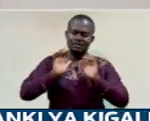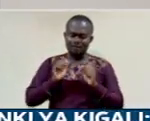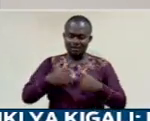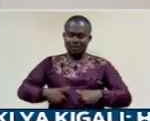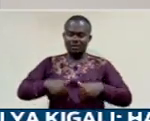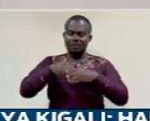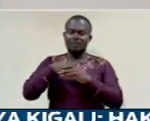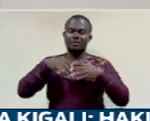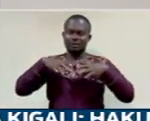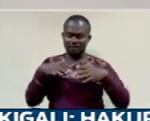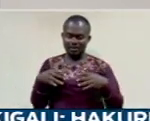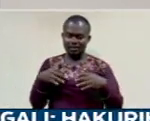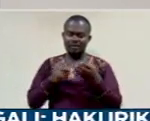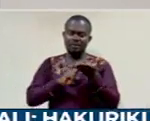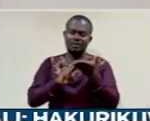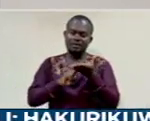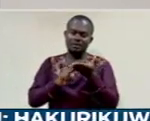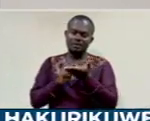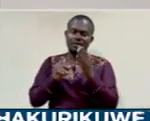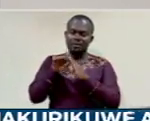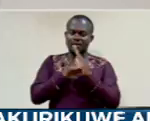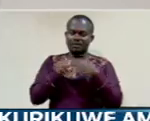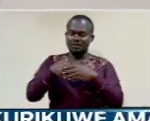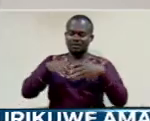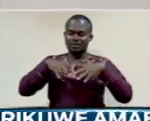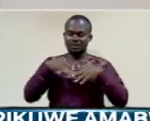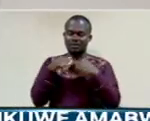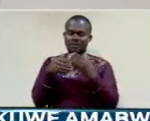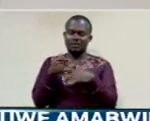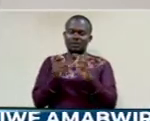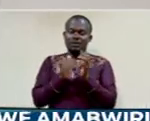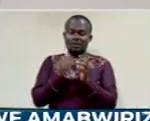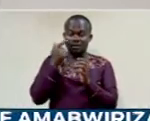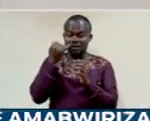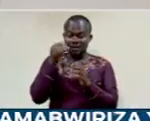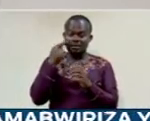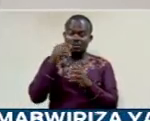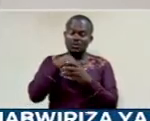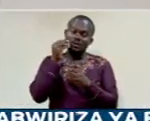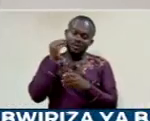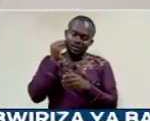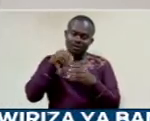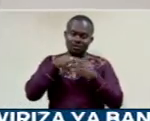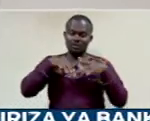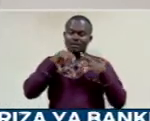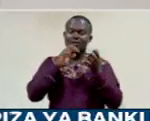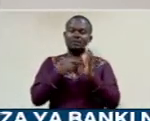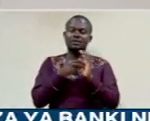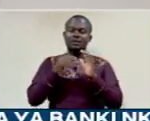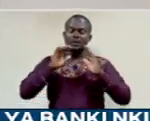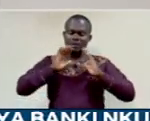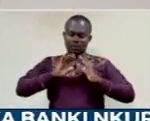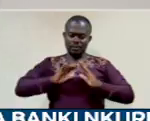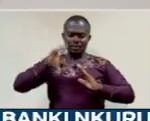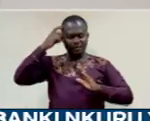urubyiruko ruri mu biruhuko mukoresha gahunda zo mu biruhuko cyangwa kuba muri mu rugo muri mu biruhuko ntabwo bivuze ko ari kuruhura